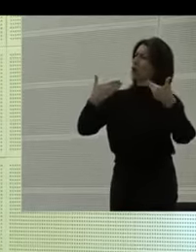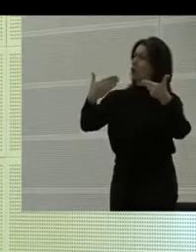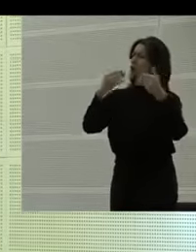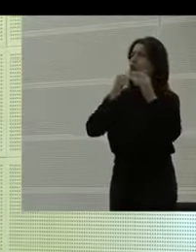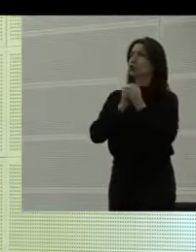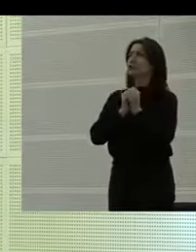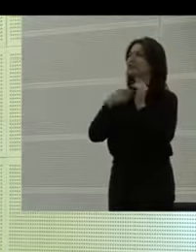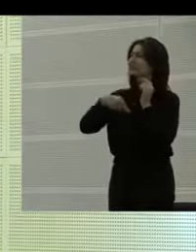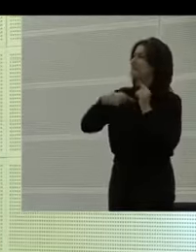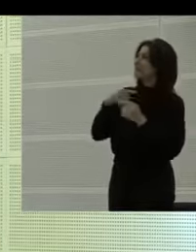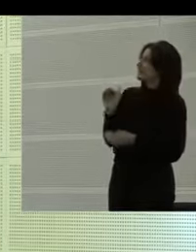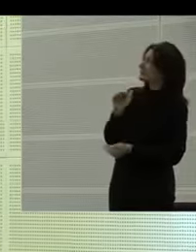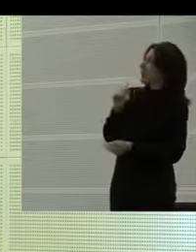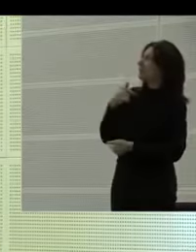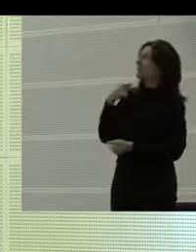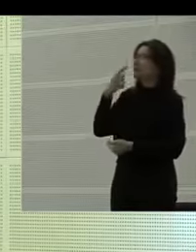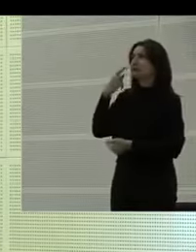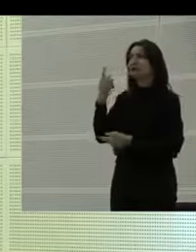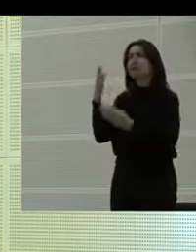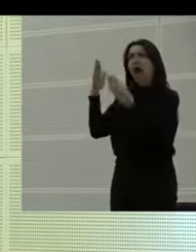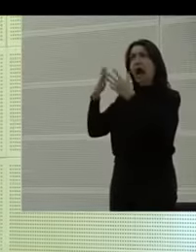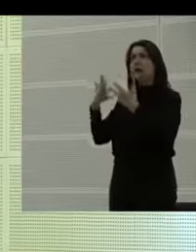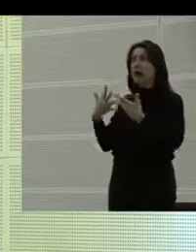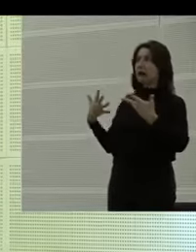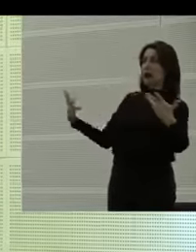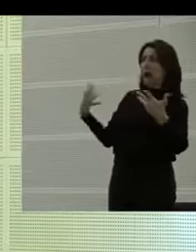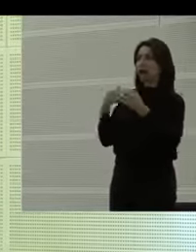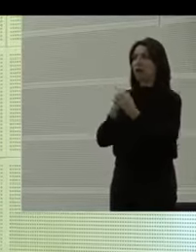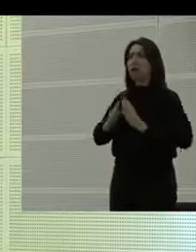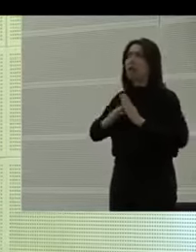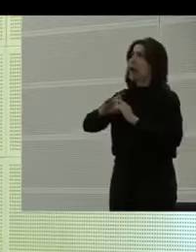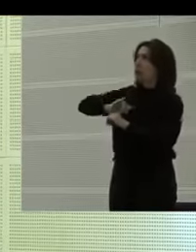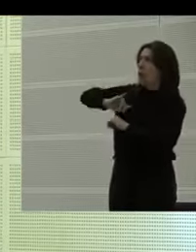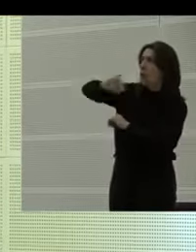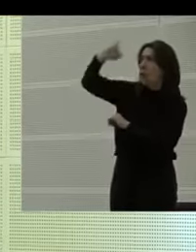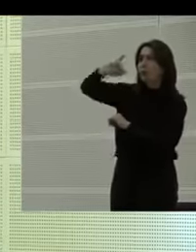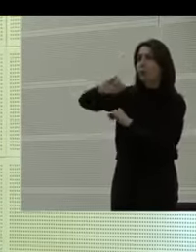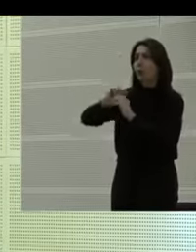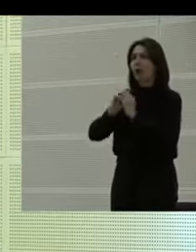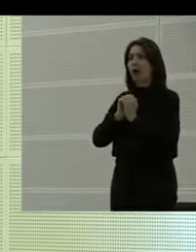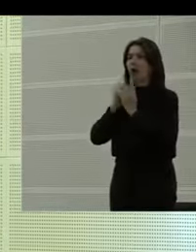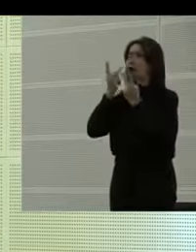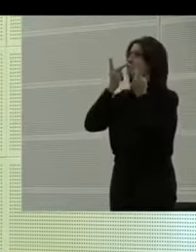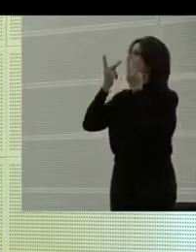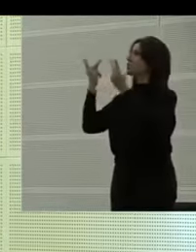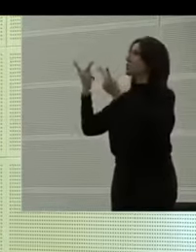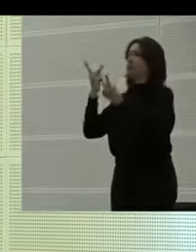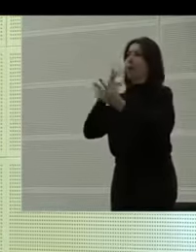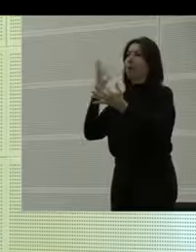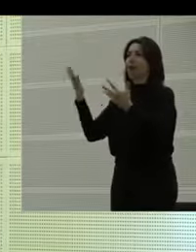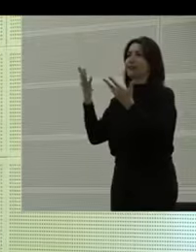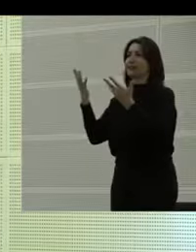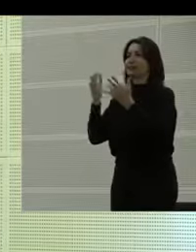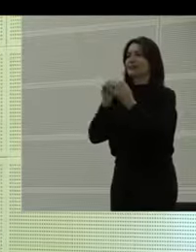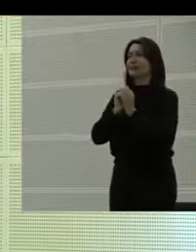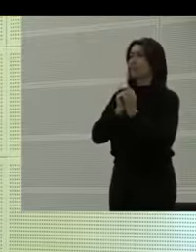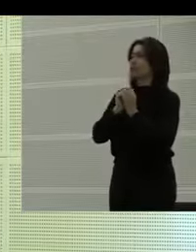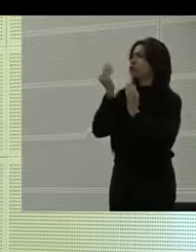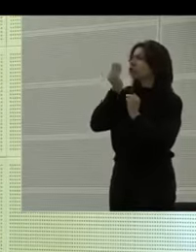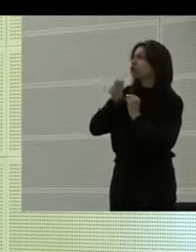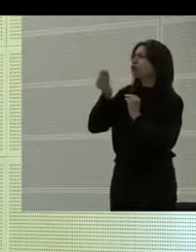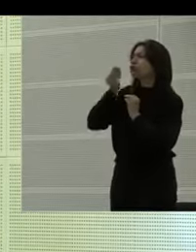potevamo permettere una casa così grande all'ultimo piano con una vista incredibile. Solo dopo tanto tempo